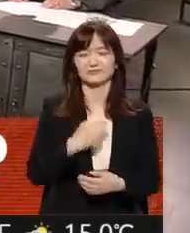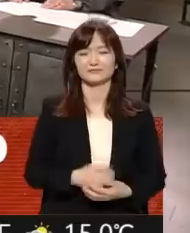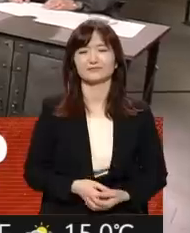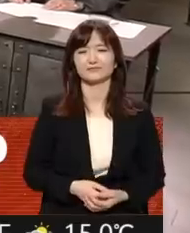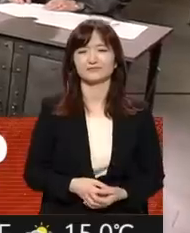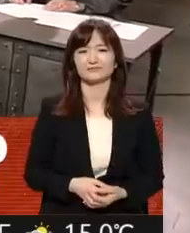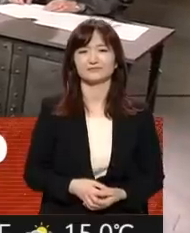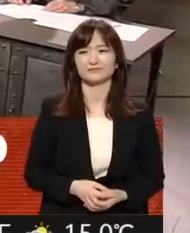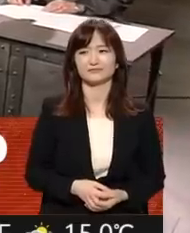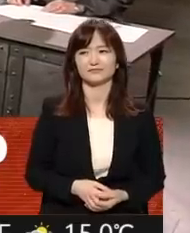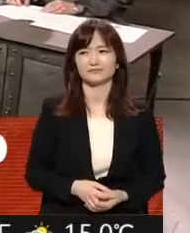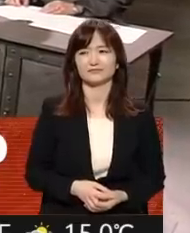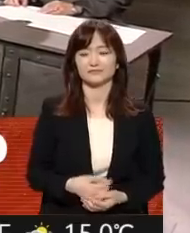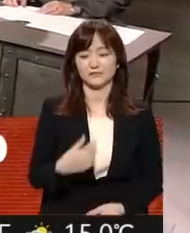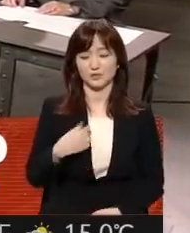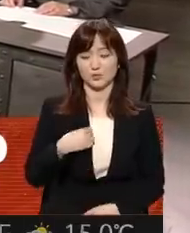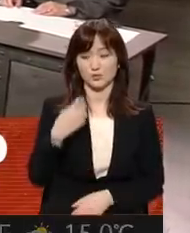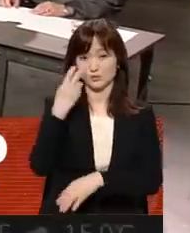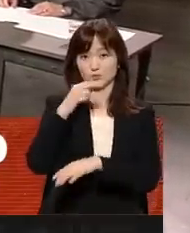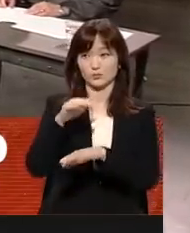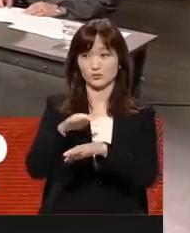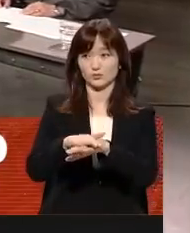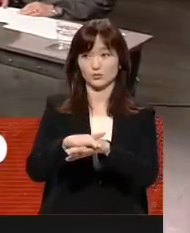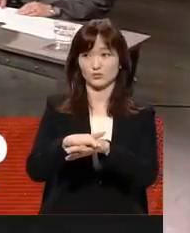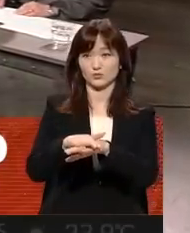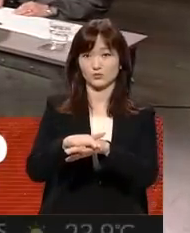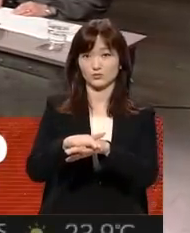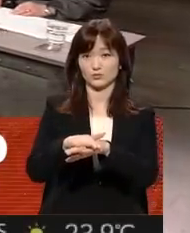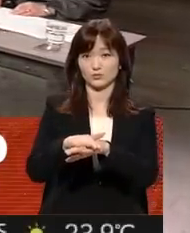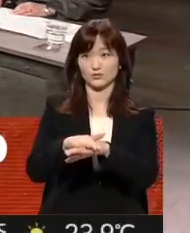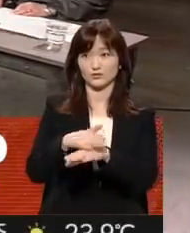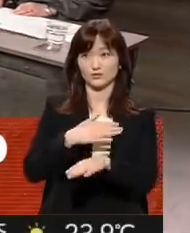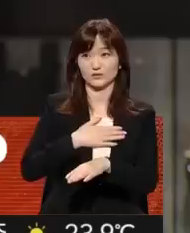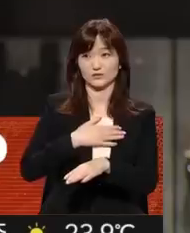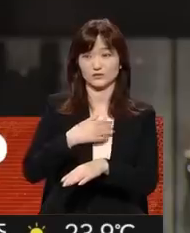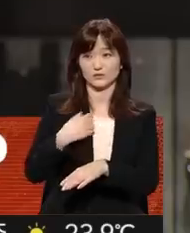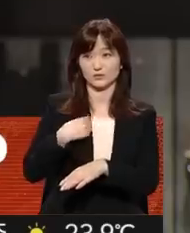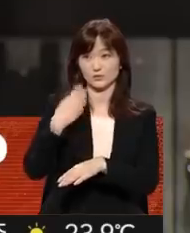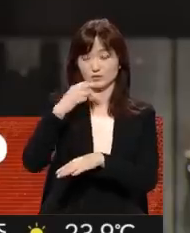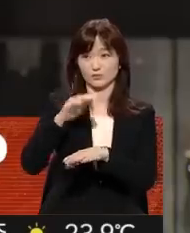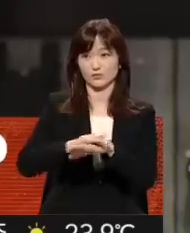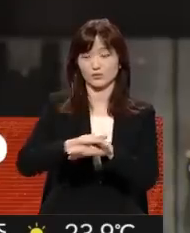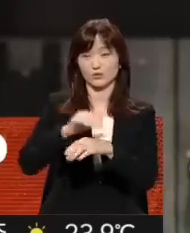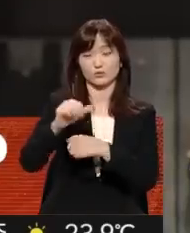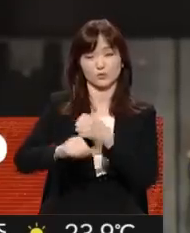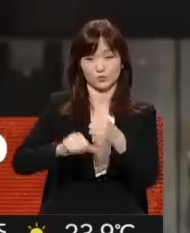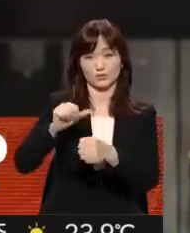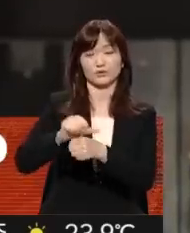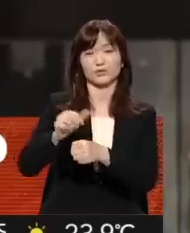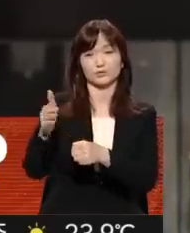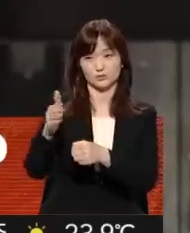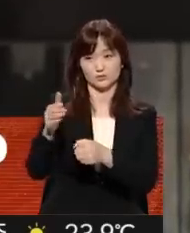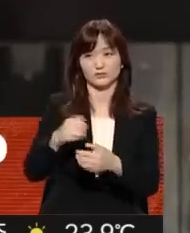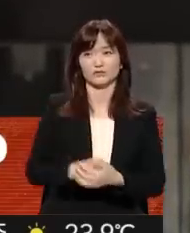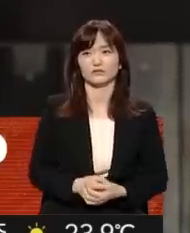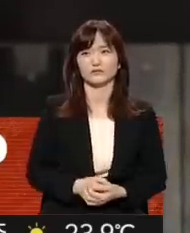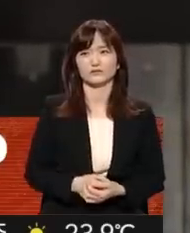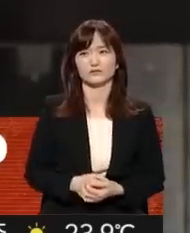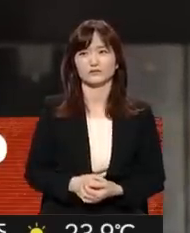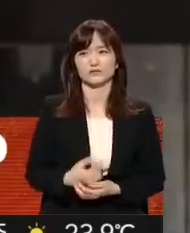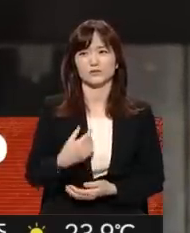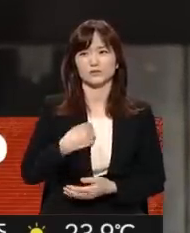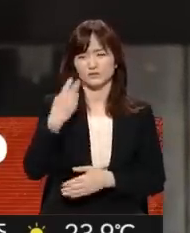오빠부터. 그렇습니다. 말씀. 옷을 보관하는 건 안 좋은 게 뭐냐면 저도 한 5년까지는 보관합니다. 10년 보관 안 하는데 옷을 보관하니까 곰팡이가